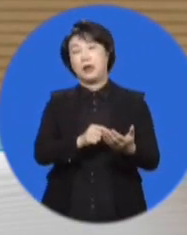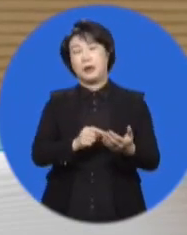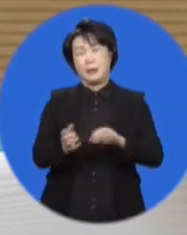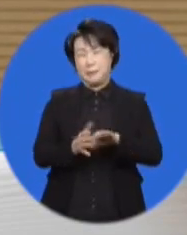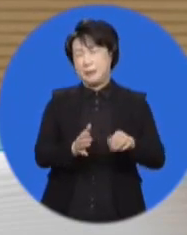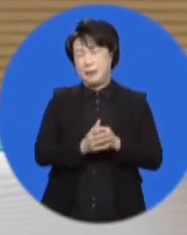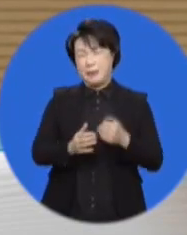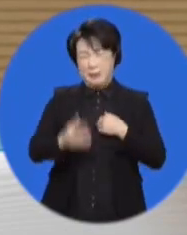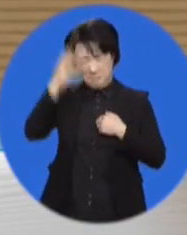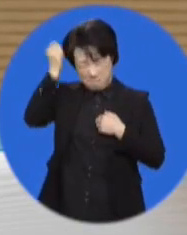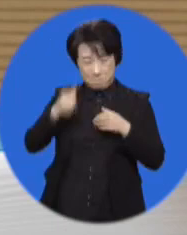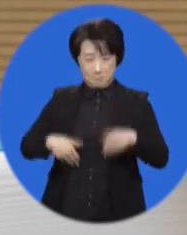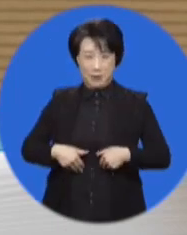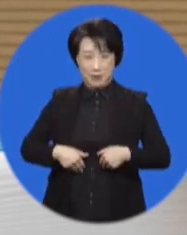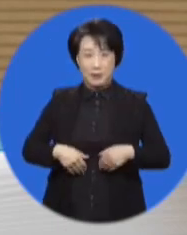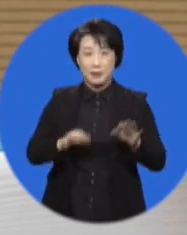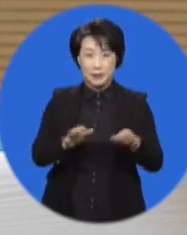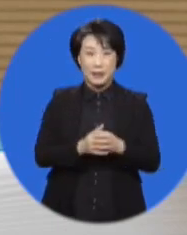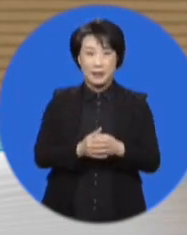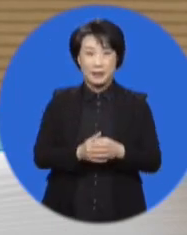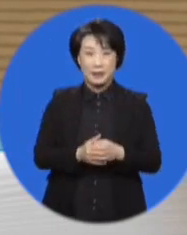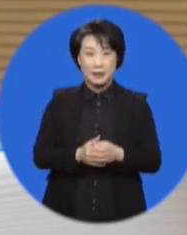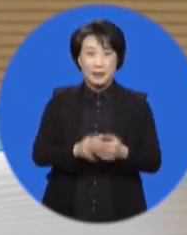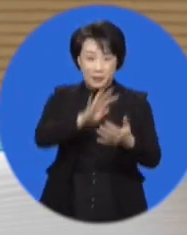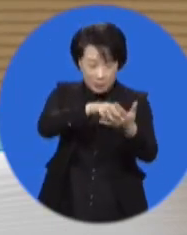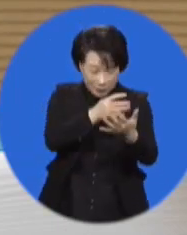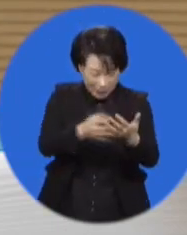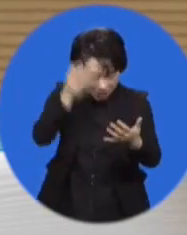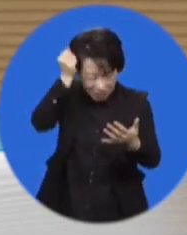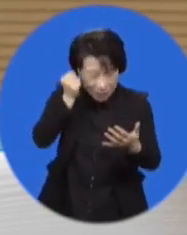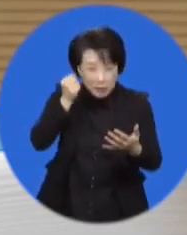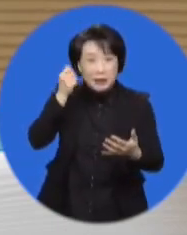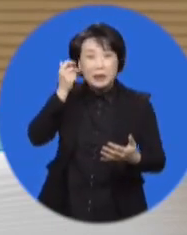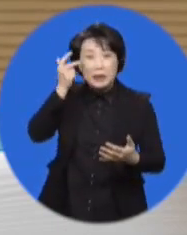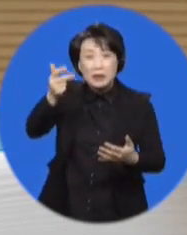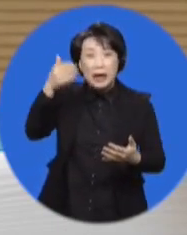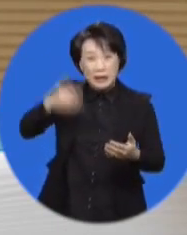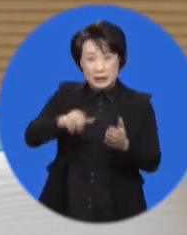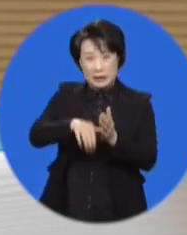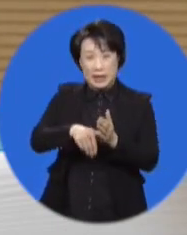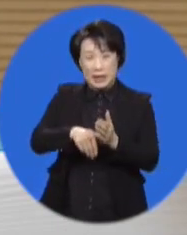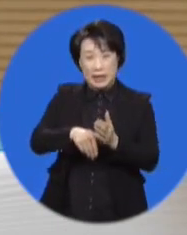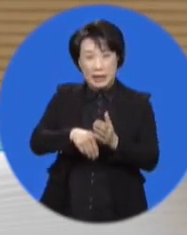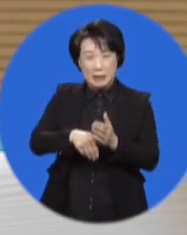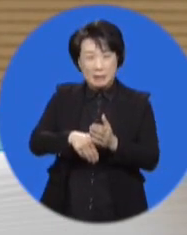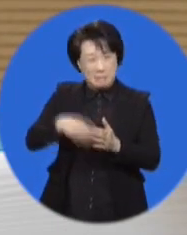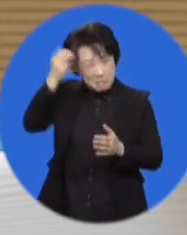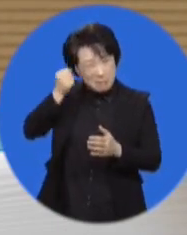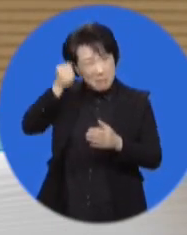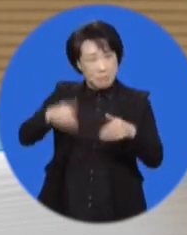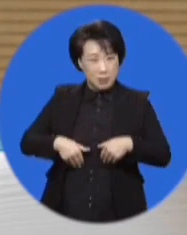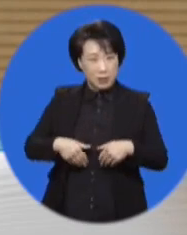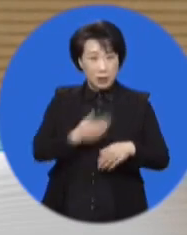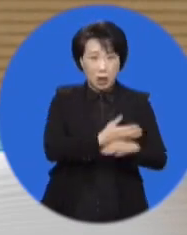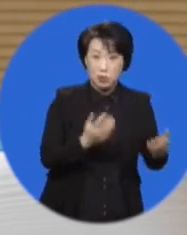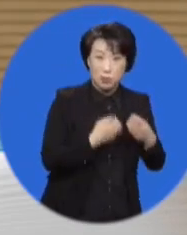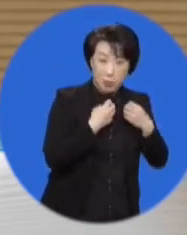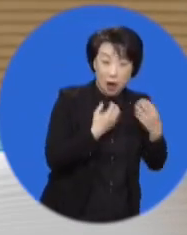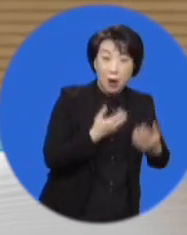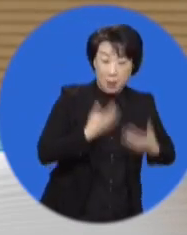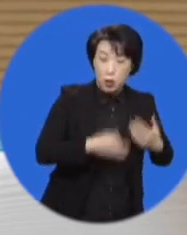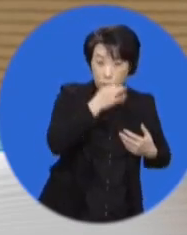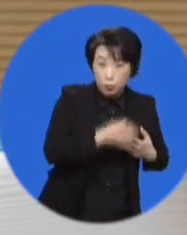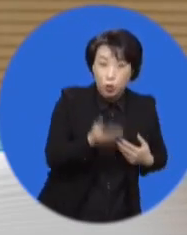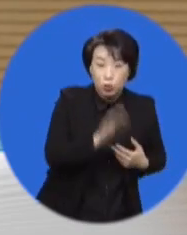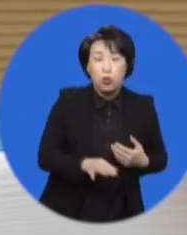돼? 이게 그 악보 예는 것이 일주일 내내 다른 일도 바쁘고 힘든데 그래도 왜 해야 돼? 왜